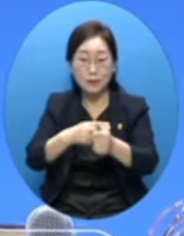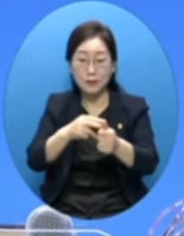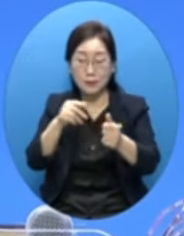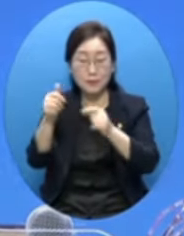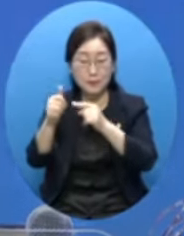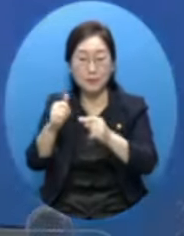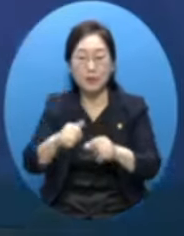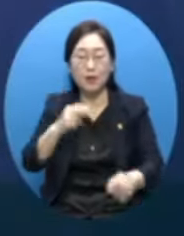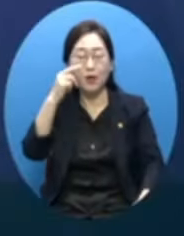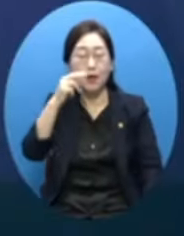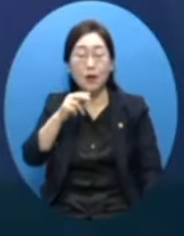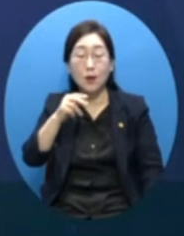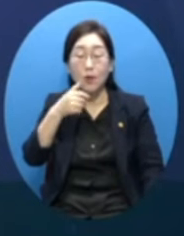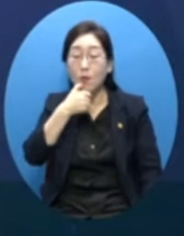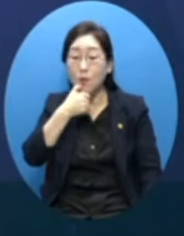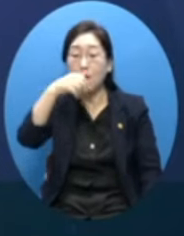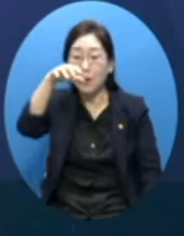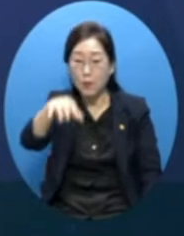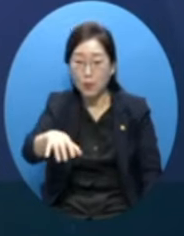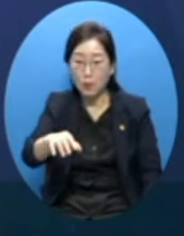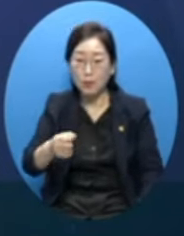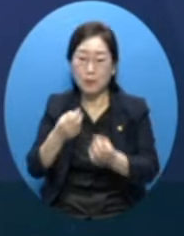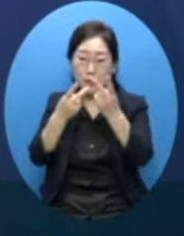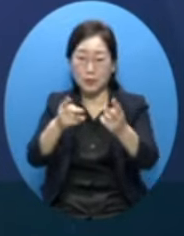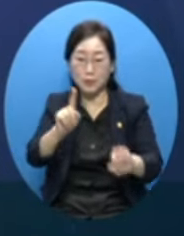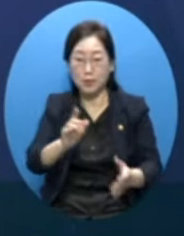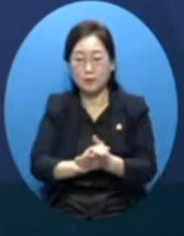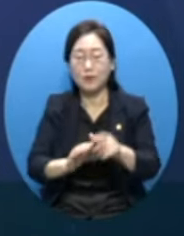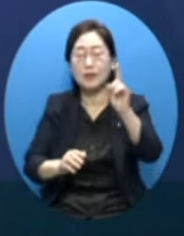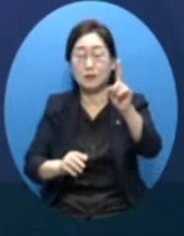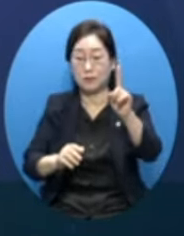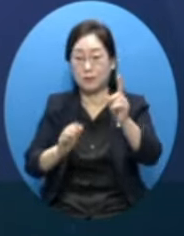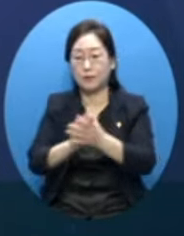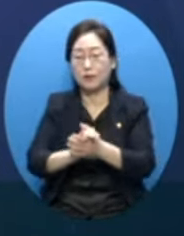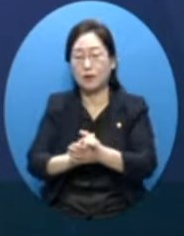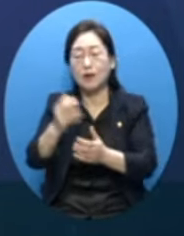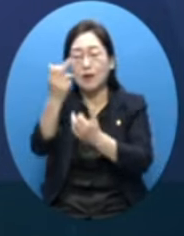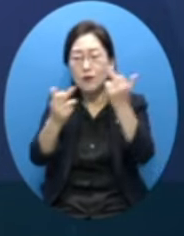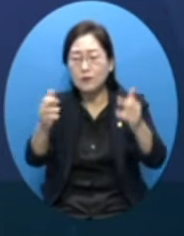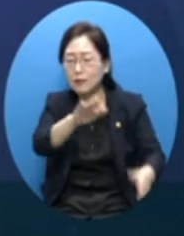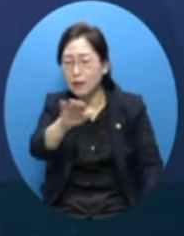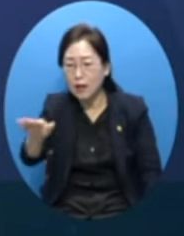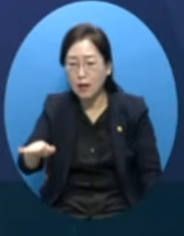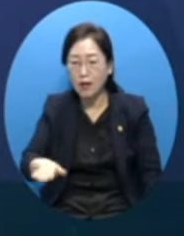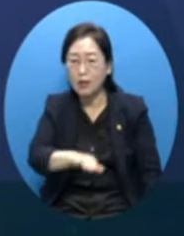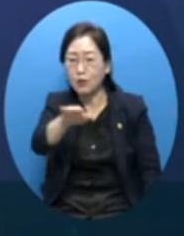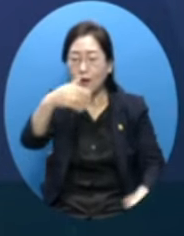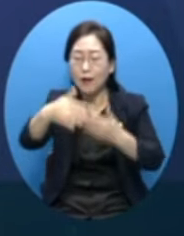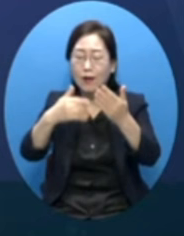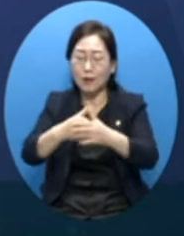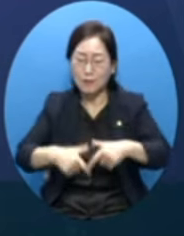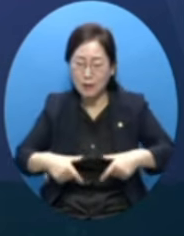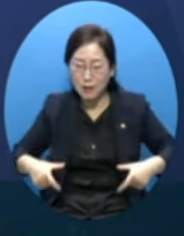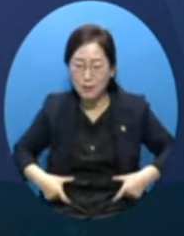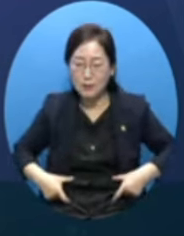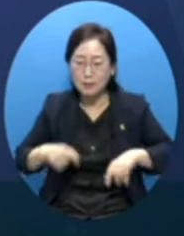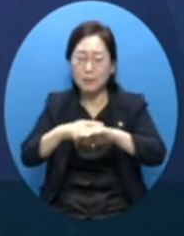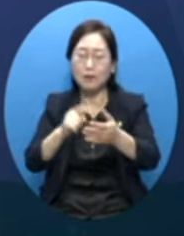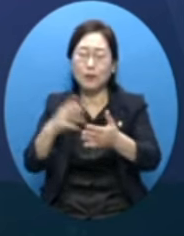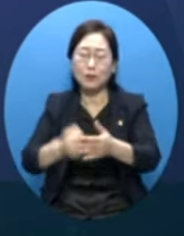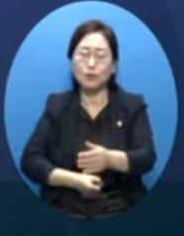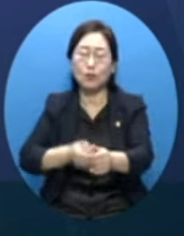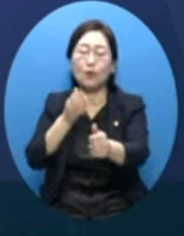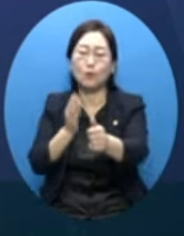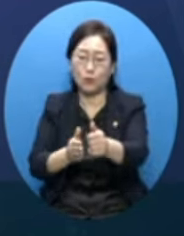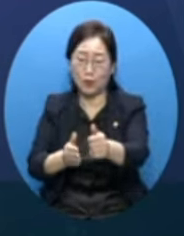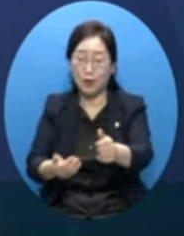이렇게 말씀했습니다. 1절 말씀에 그러므로 형제들아 내가 하나님의 모든 자비하심으로 너희를 권하노니 너희